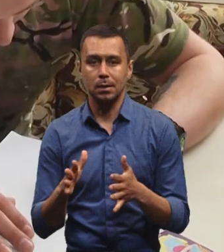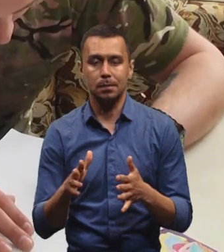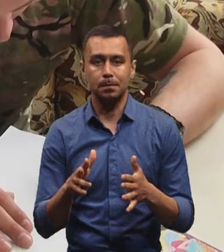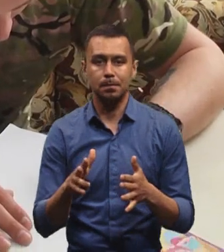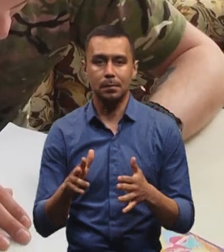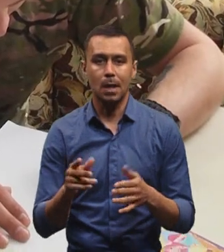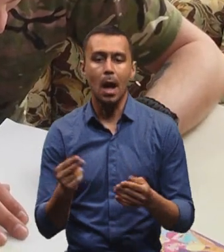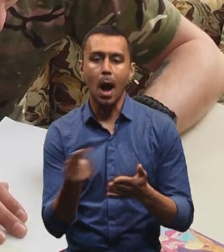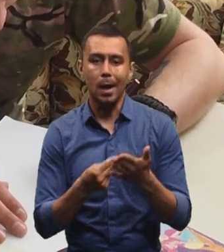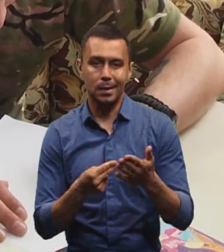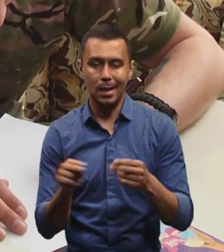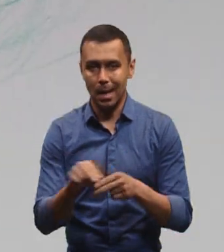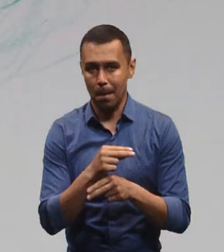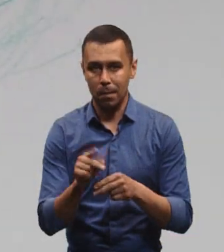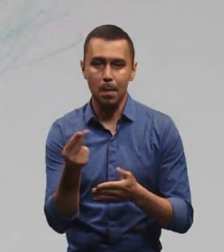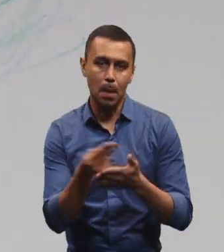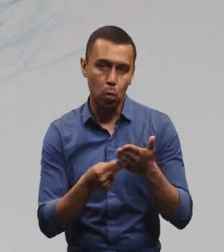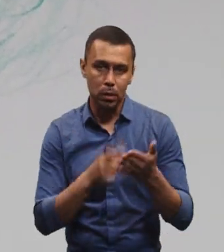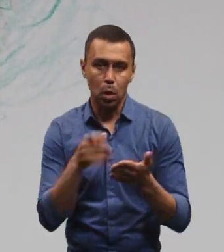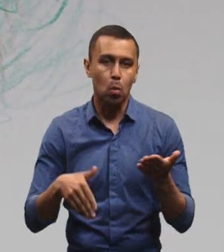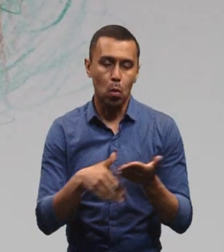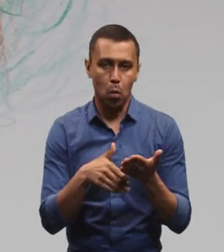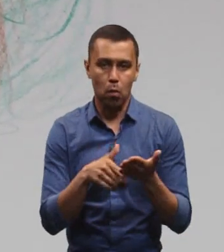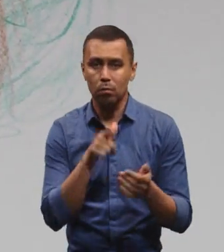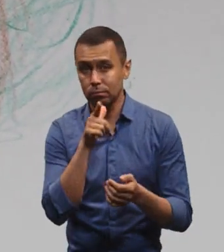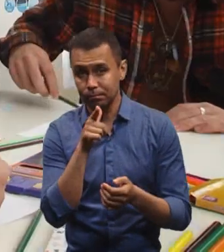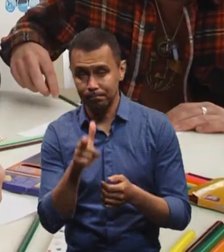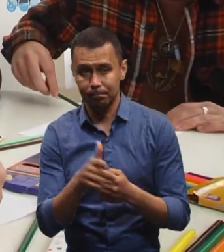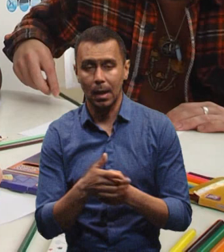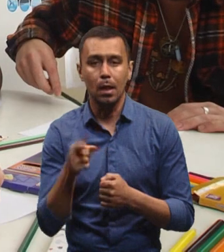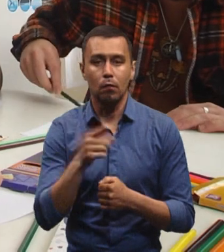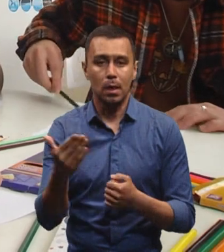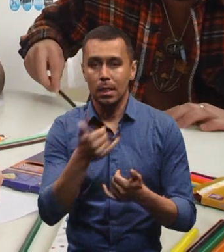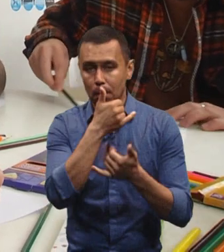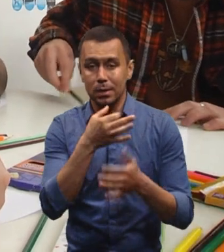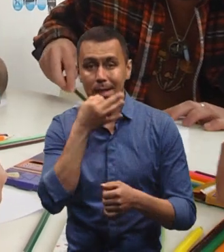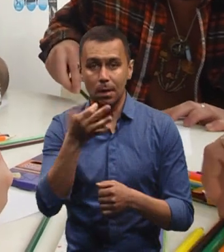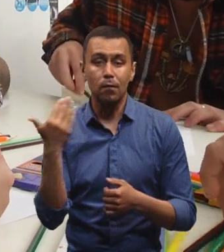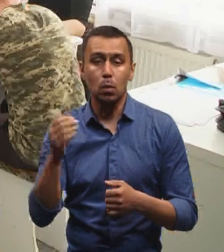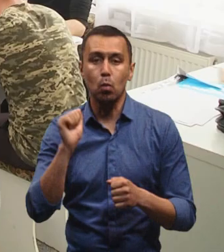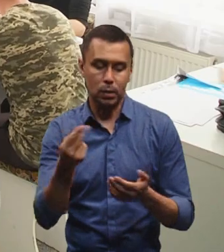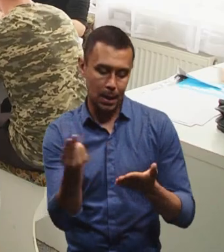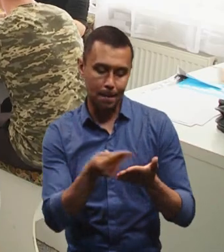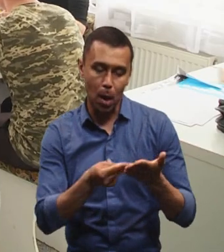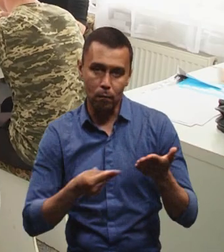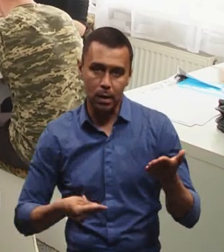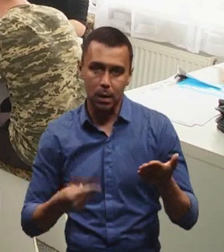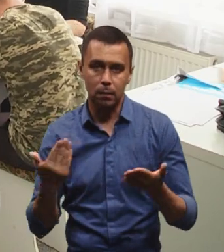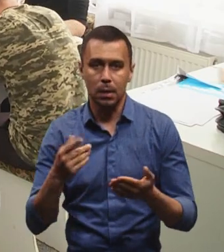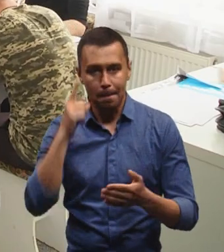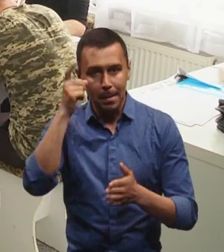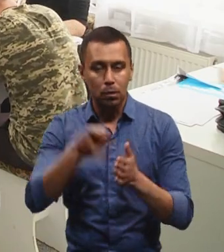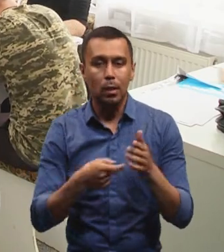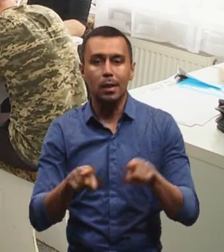вони малюють малюнок за допомогою малювання. Те, що вони не можуть сказати, вони можуть намалювати, вони пізнають